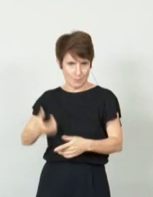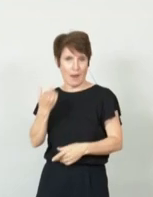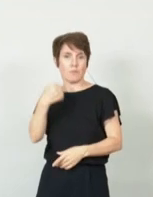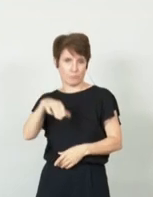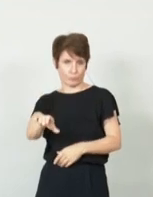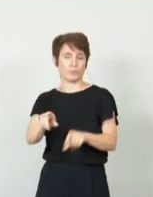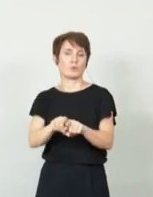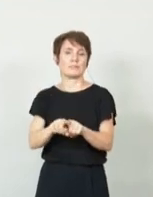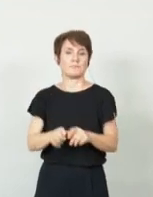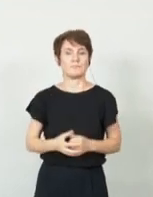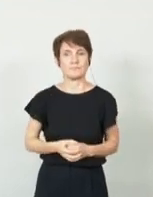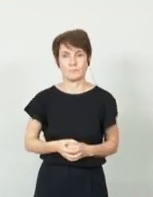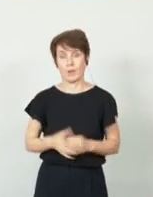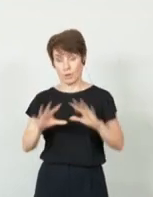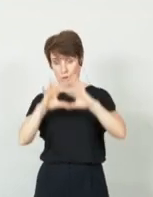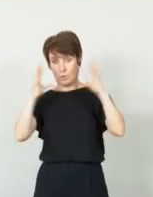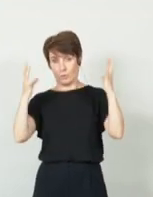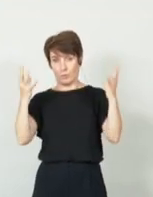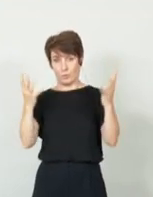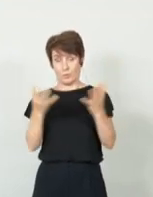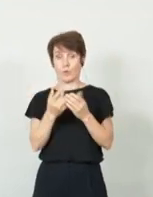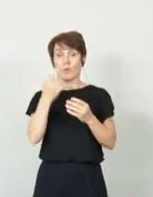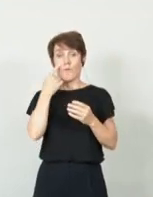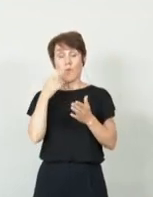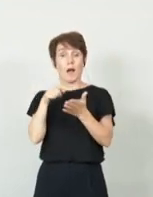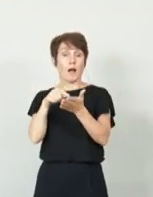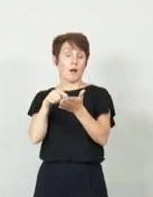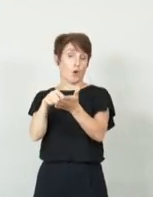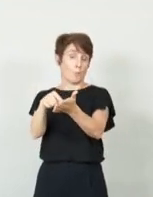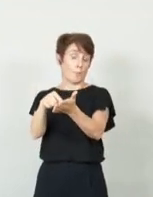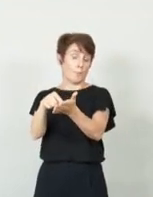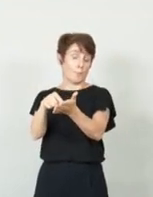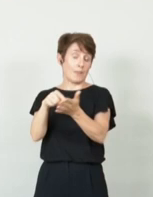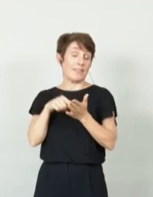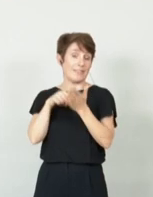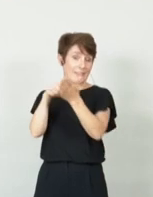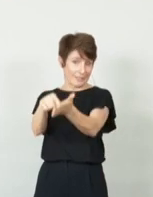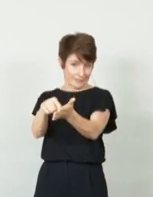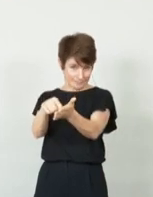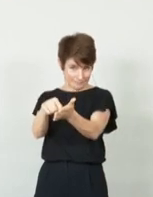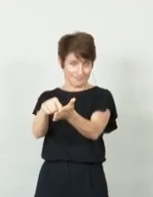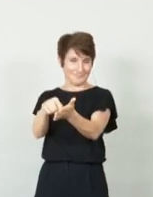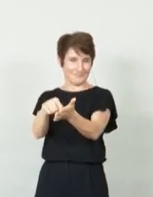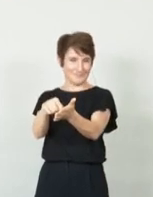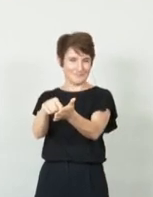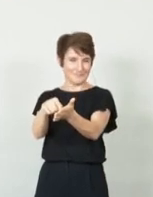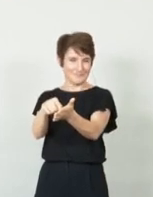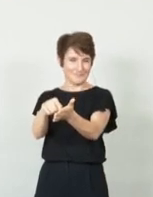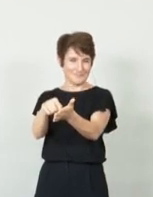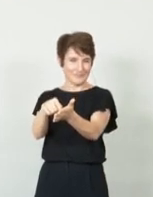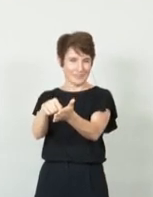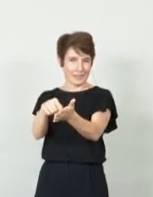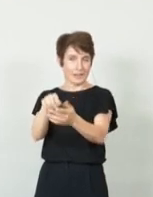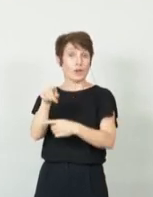donc si on regarde le stock de dette qui est ici présenté le donc le la dette liée à